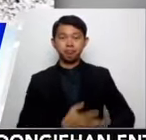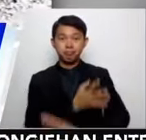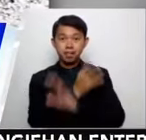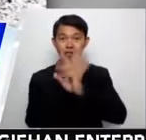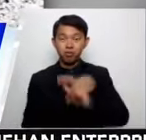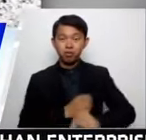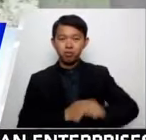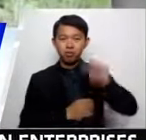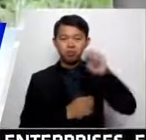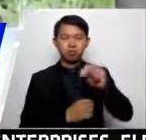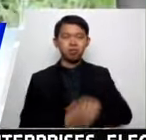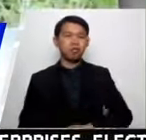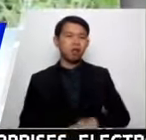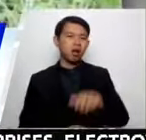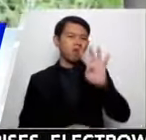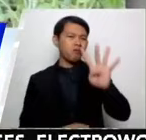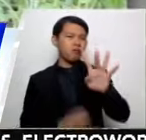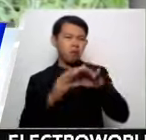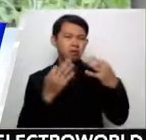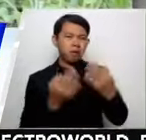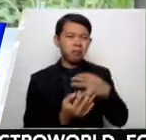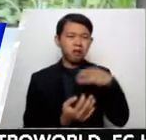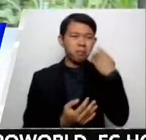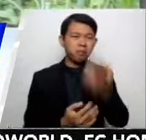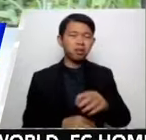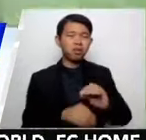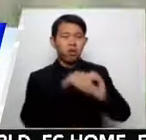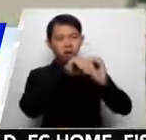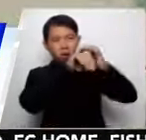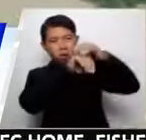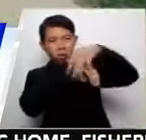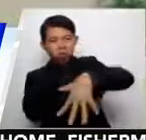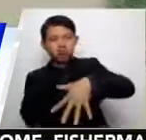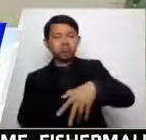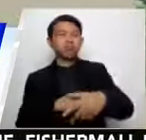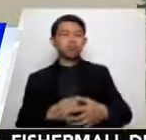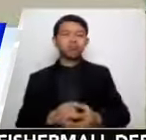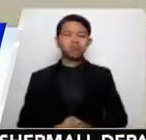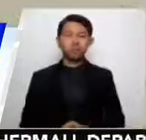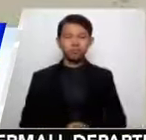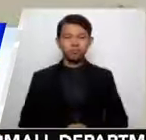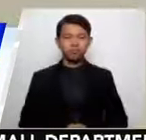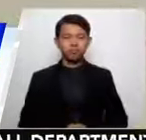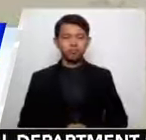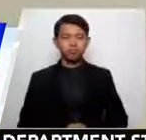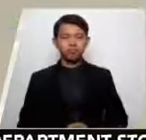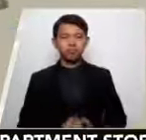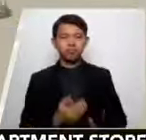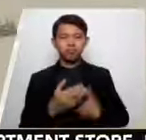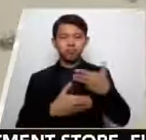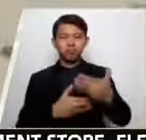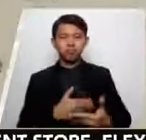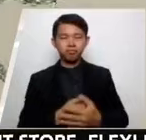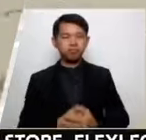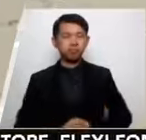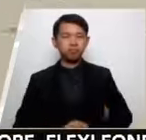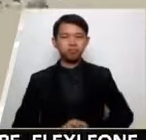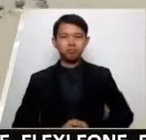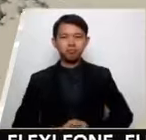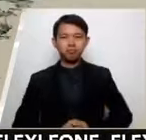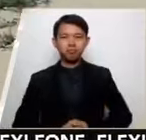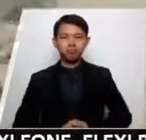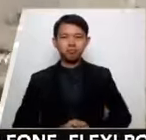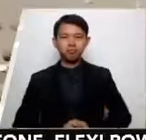sa pagguho ng lupa sa Sitio Awod sa Barangay Gupitan. Ayon sa National Disaster Risk Reduction and